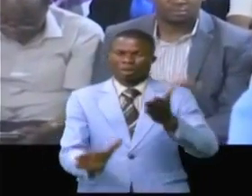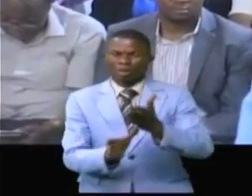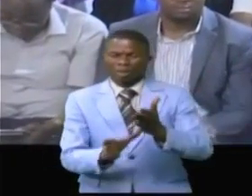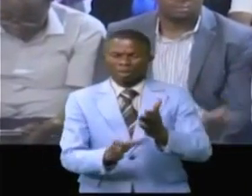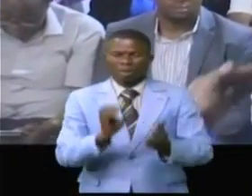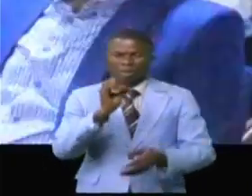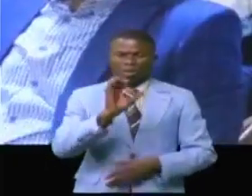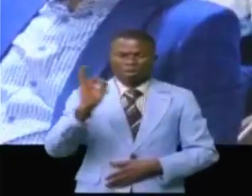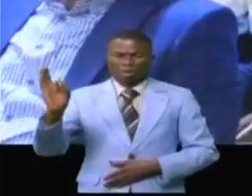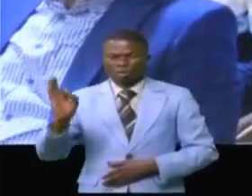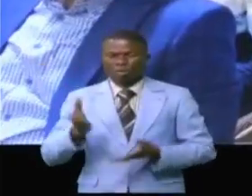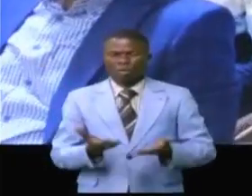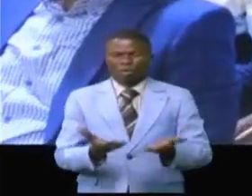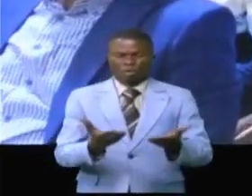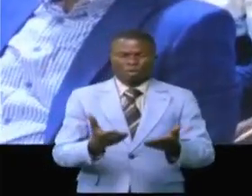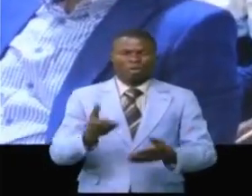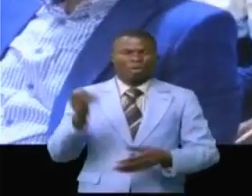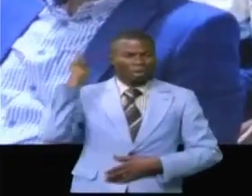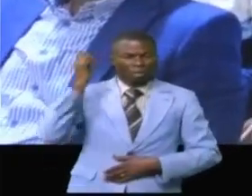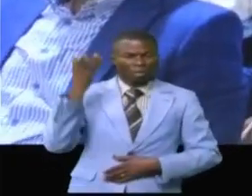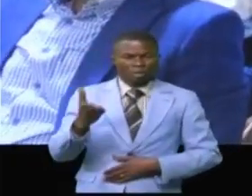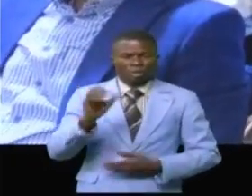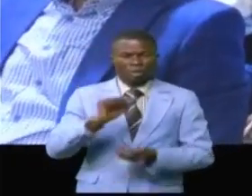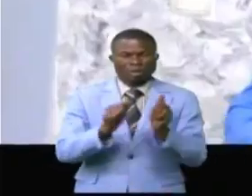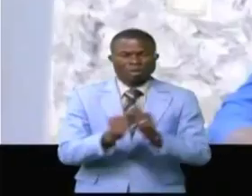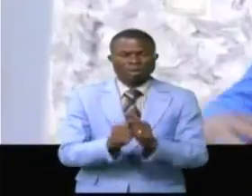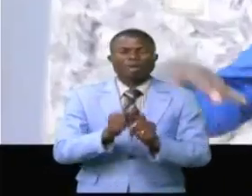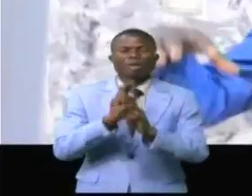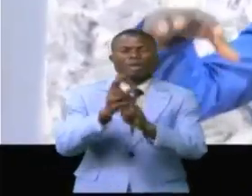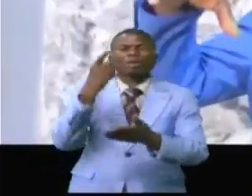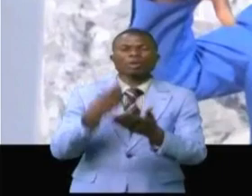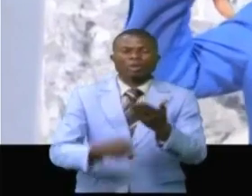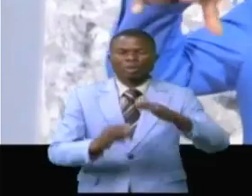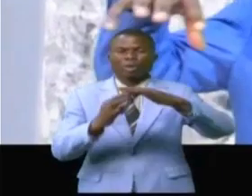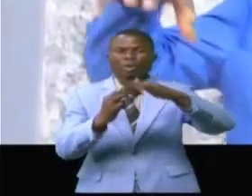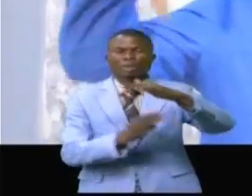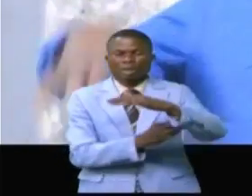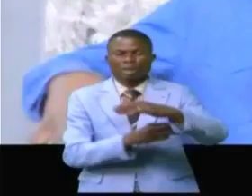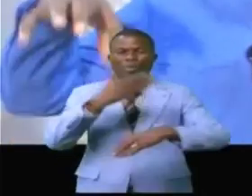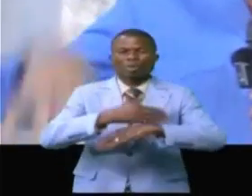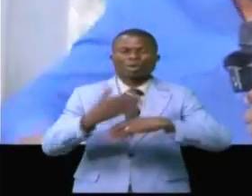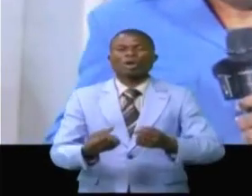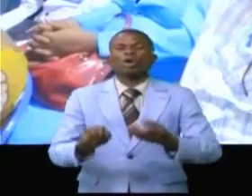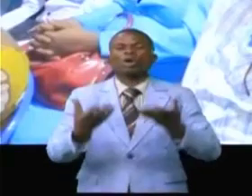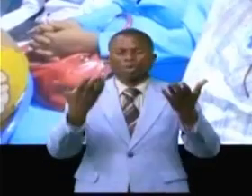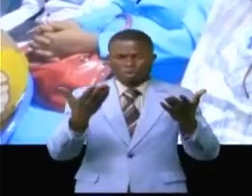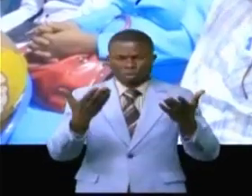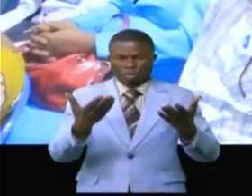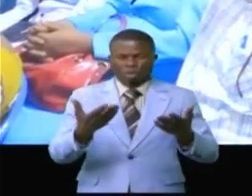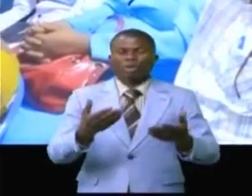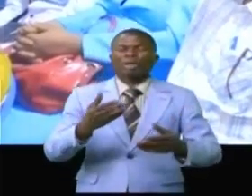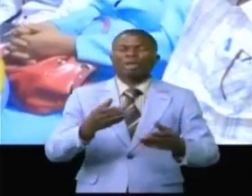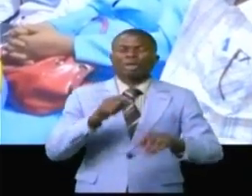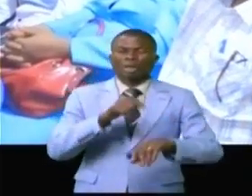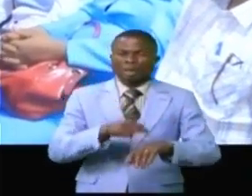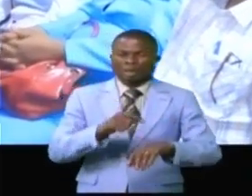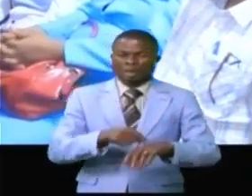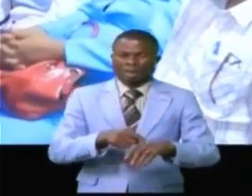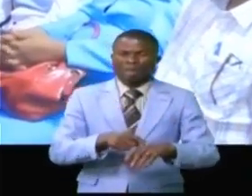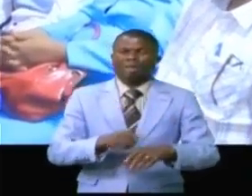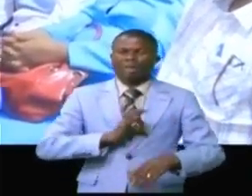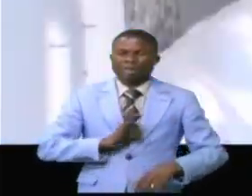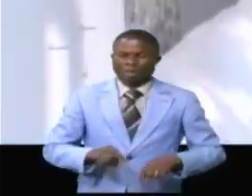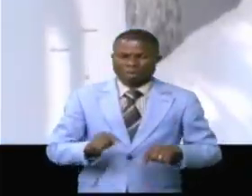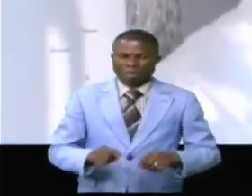routes, professeur Célestin Ekoto, sur l'état des lieux des ponts en République démocratique du Congo sous Félix-Antoine Tshisekedi. Dans